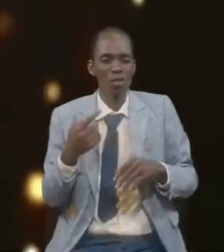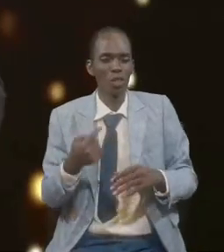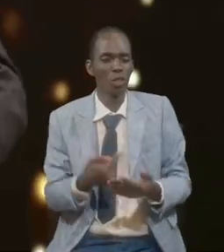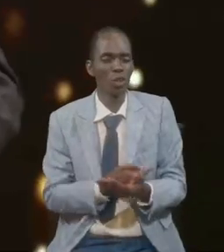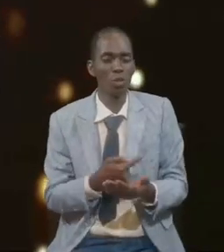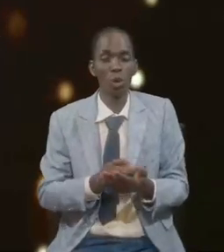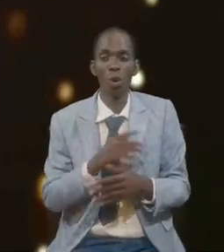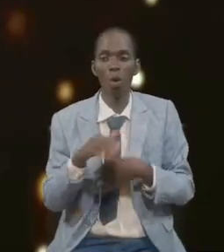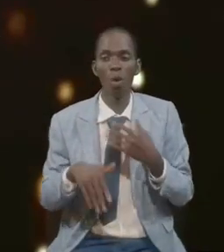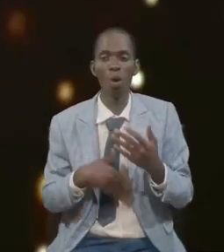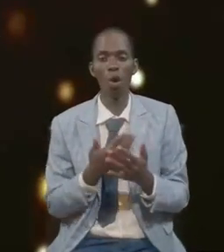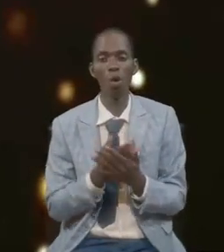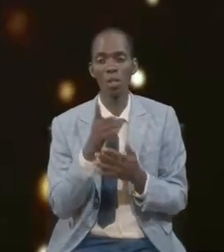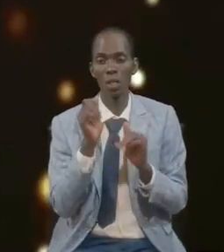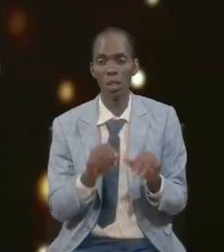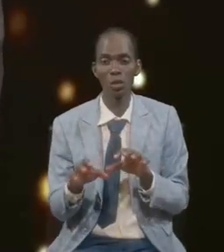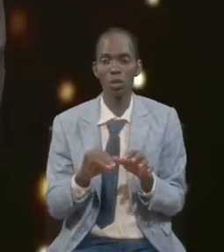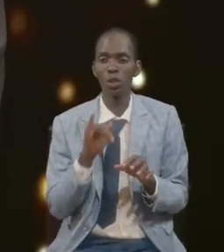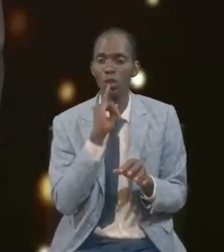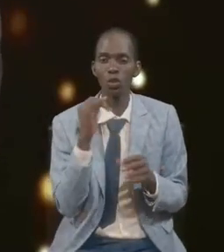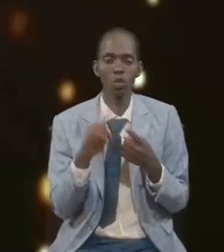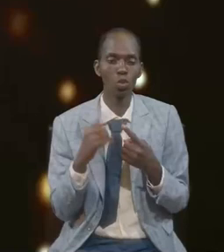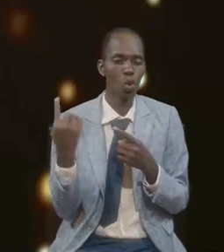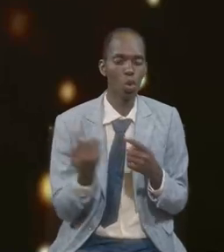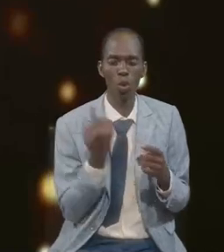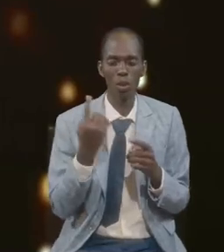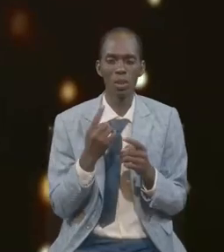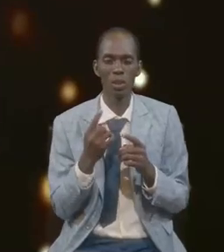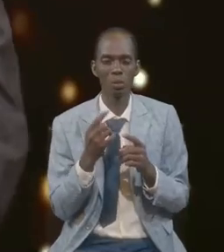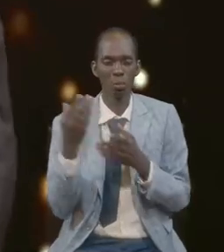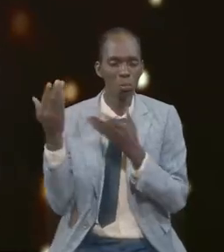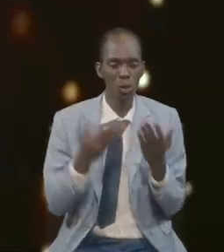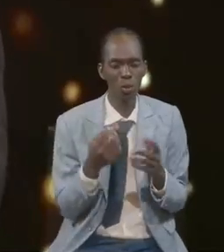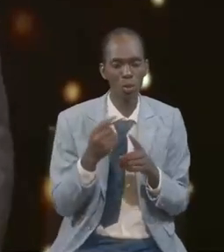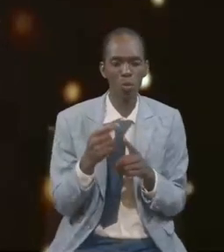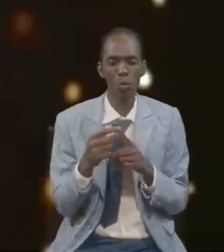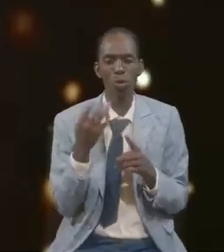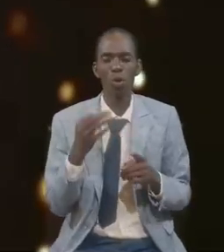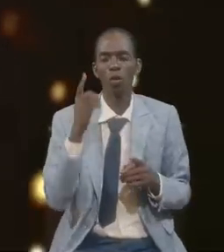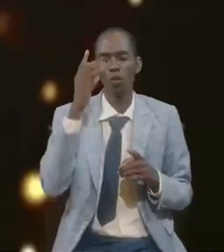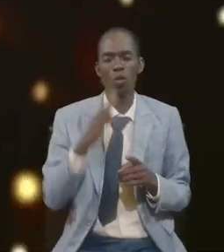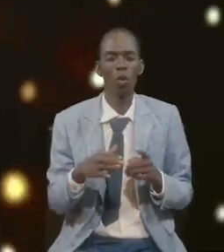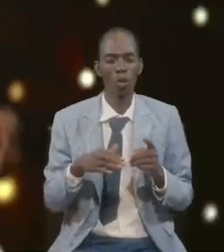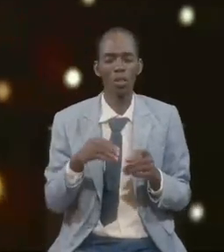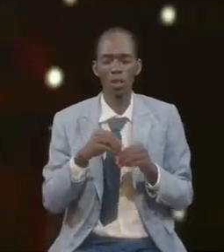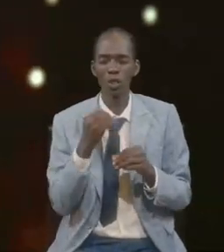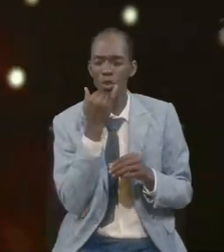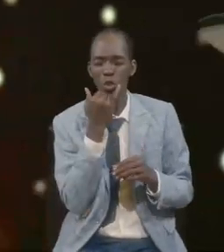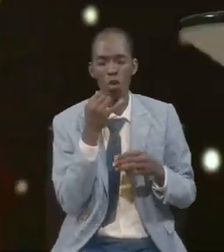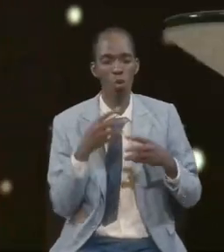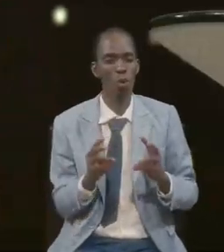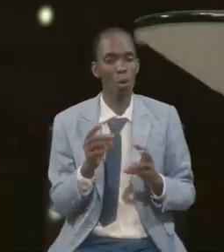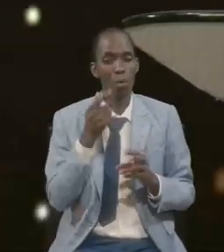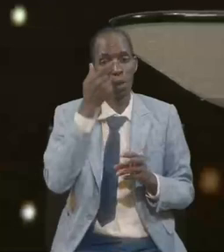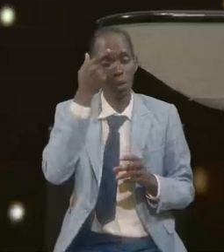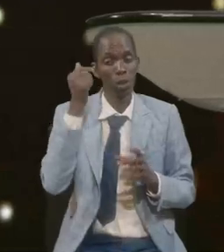faire, c'est de citer hors du contexte et dans les ténèbres. Mais parce que Jésus